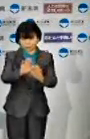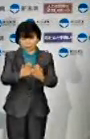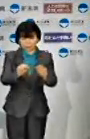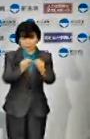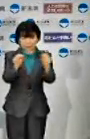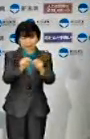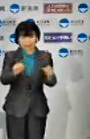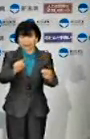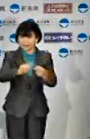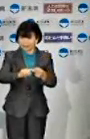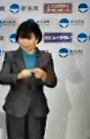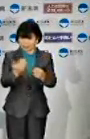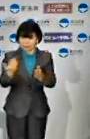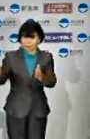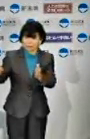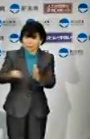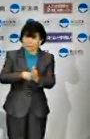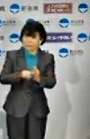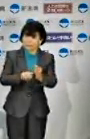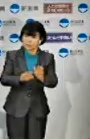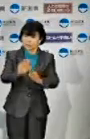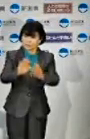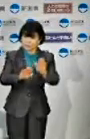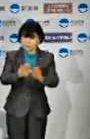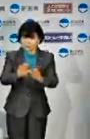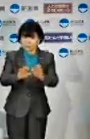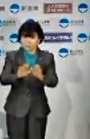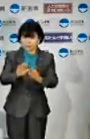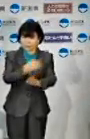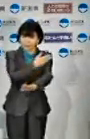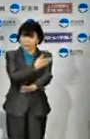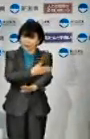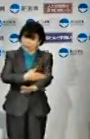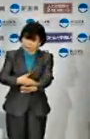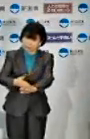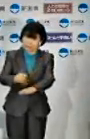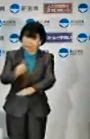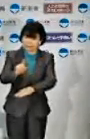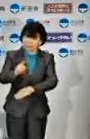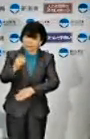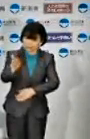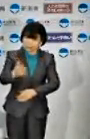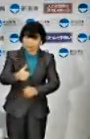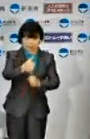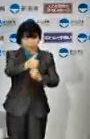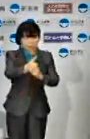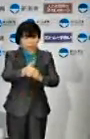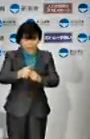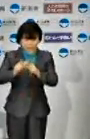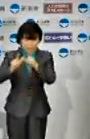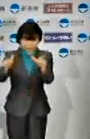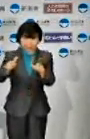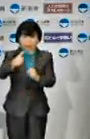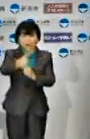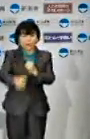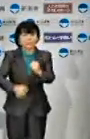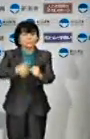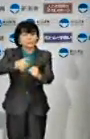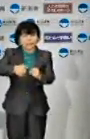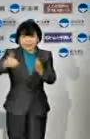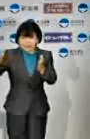これまでの経緯をどう評価されていますでしょうか。 これまでの経緯っておっしゃっても、それは50年の世界のことを今おっしゃってるんであ